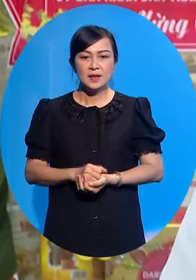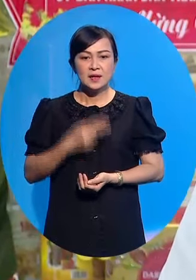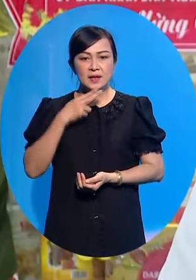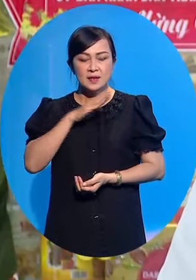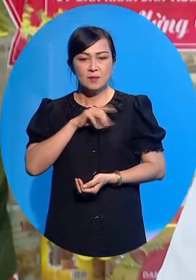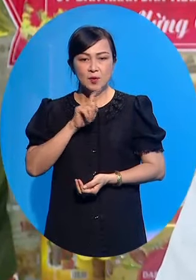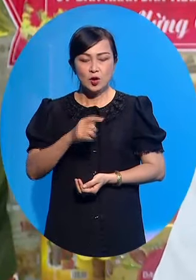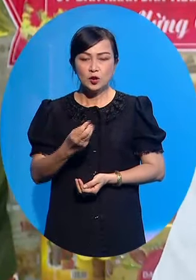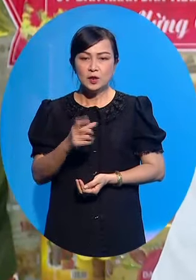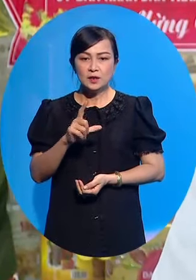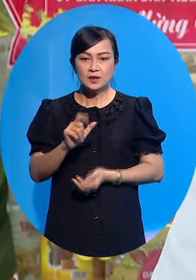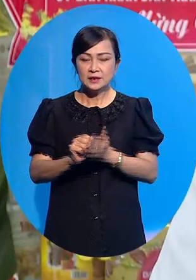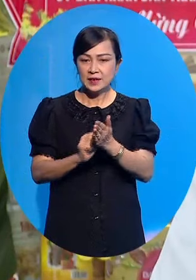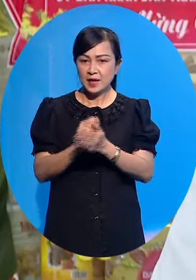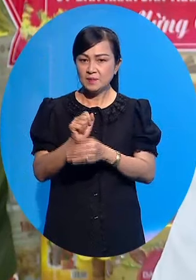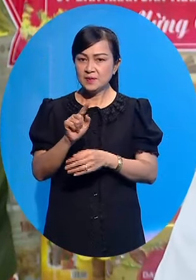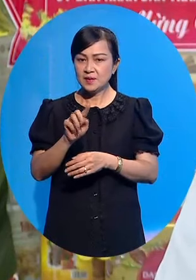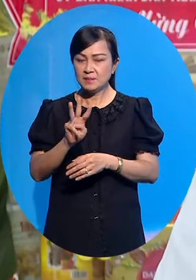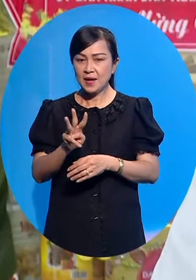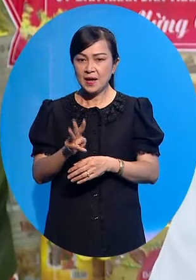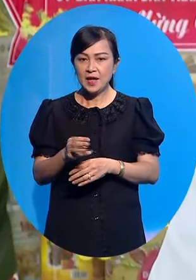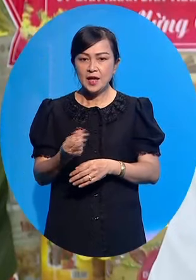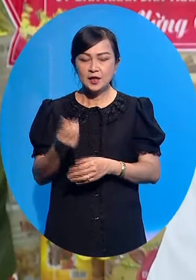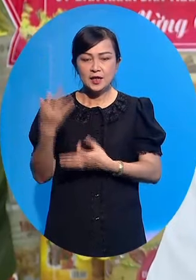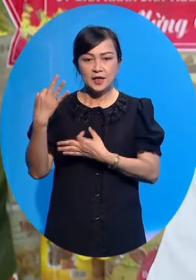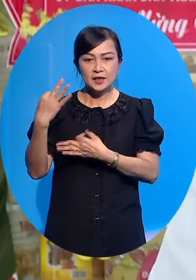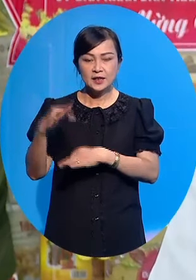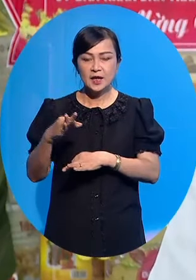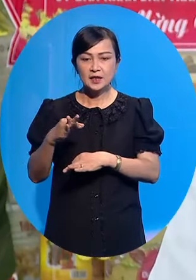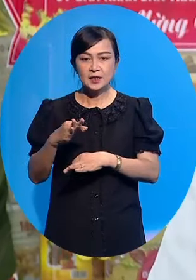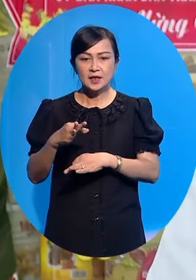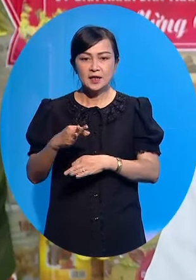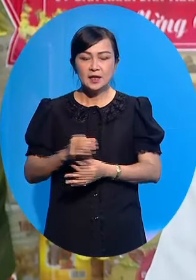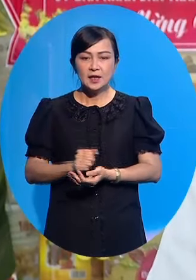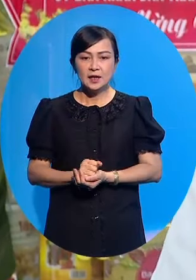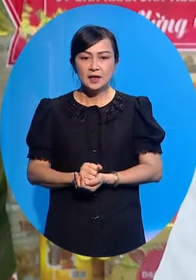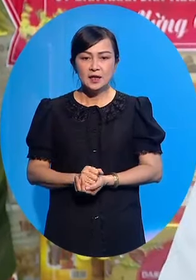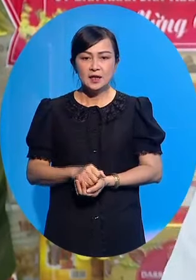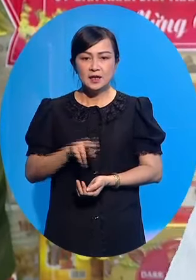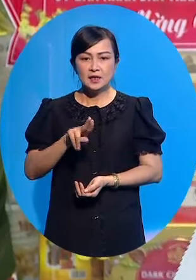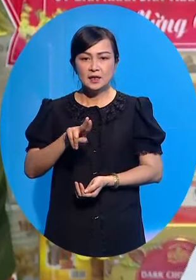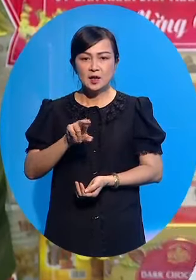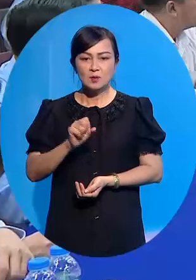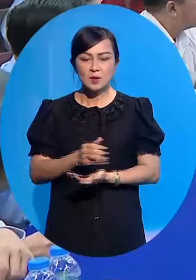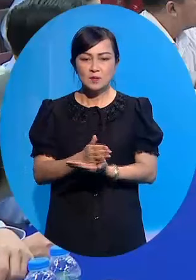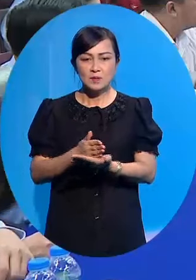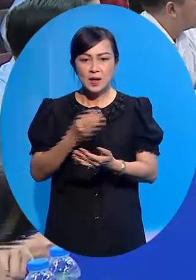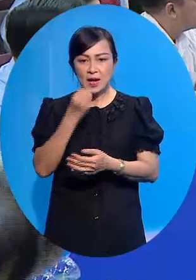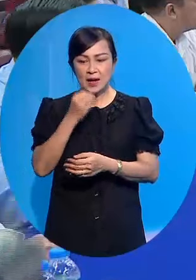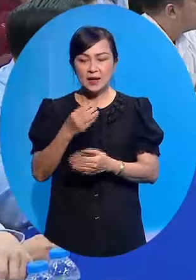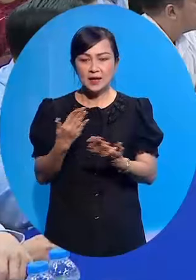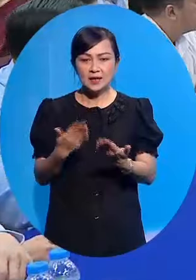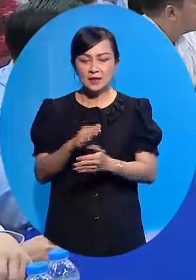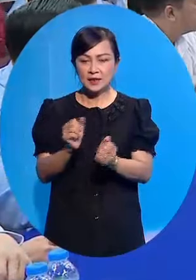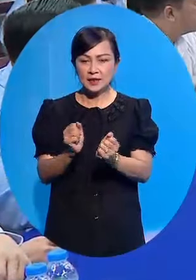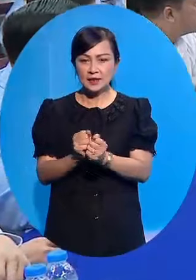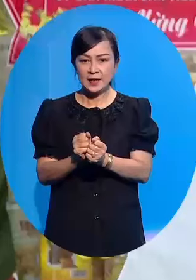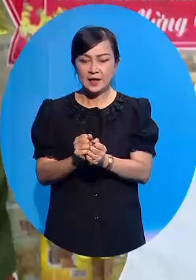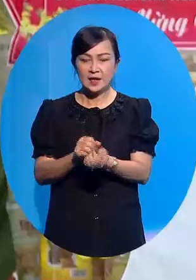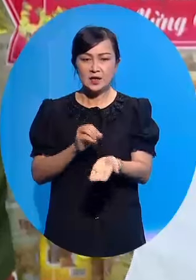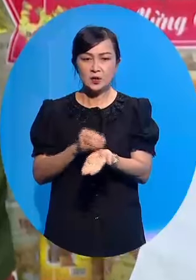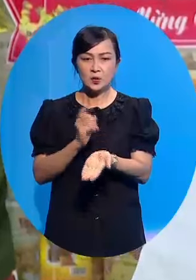13, rồi có tiền Tết, trực Tết, rồi tăng ca, rồi chăm sóc bữa ăn nữa. Tuy nhiên tất cả những cái đó cũng đều là